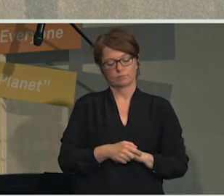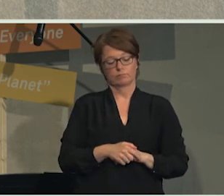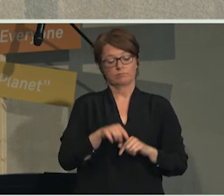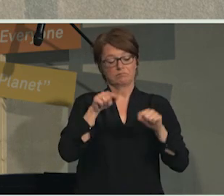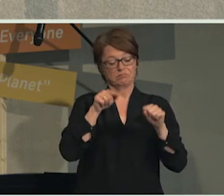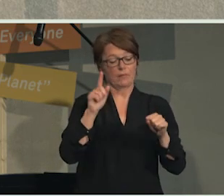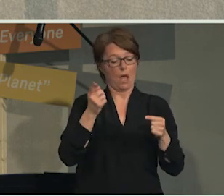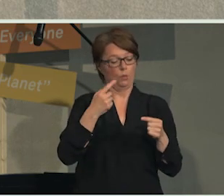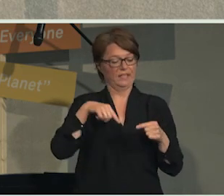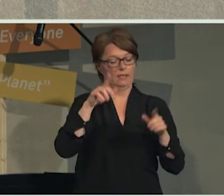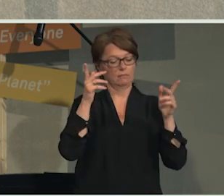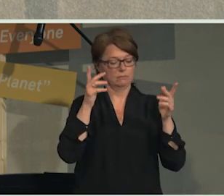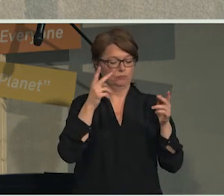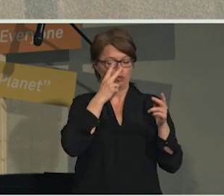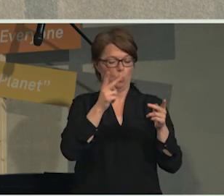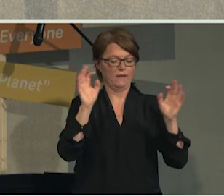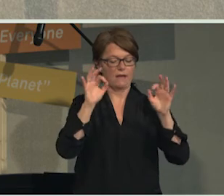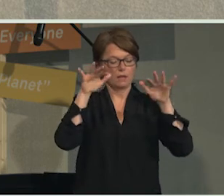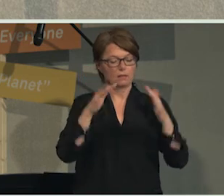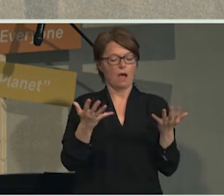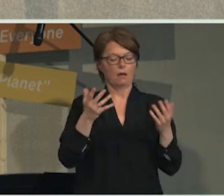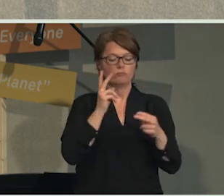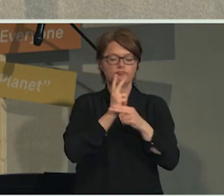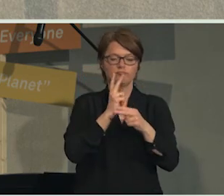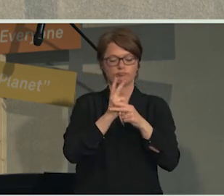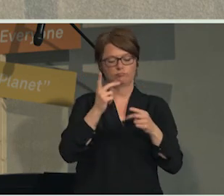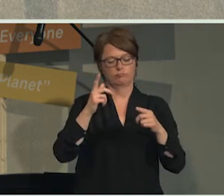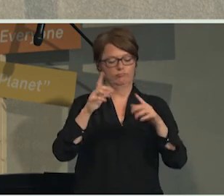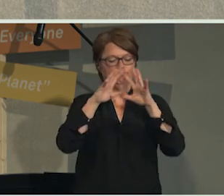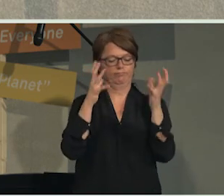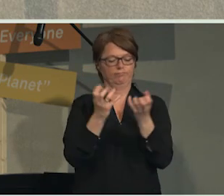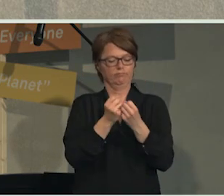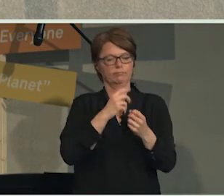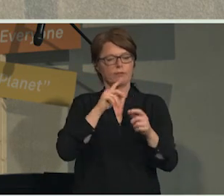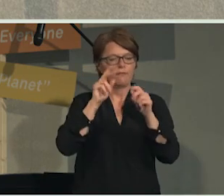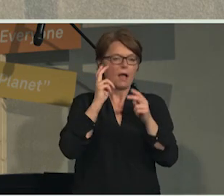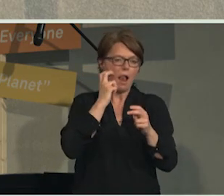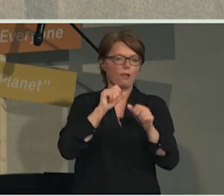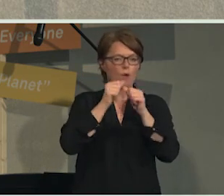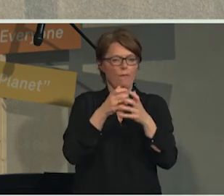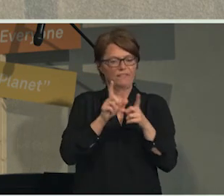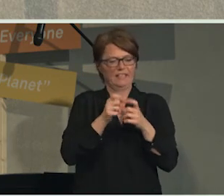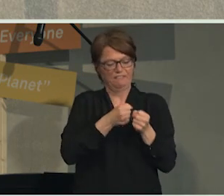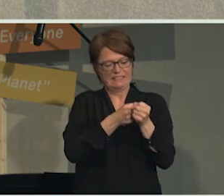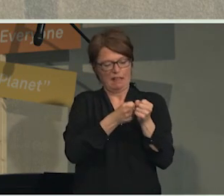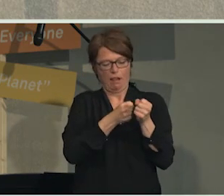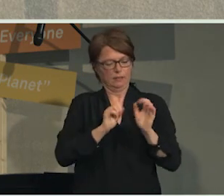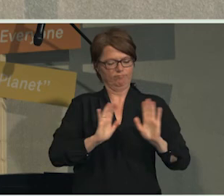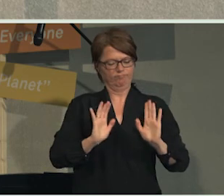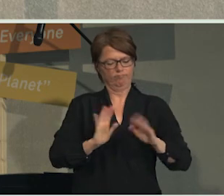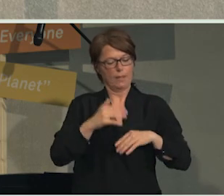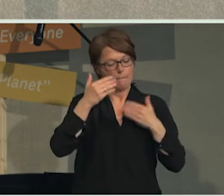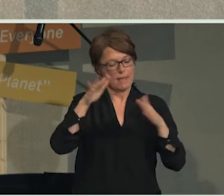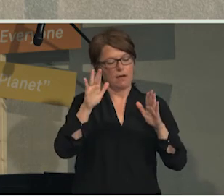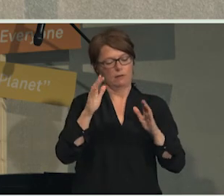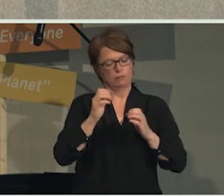Race, Class, Gender nicht nur nicht erfassen kann, sondern geradezu ausblenden muss, um sich selbst zu